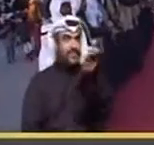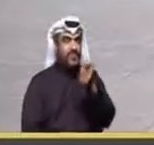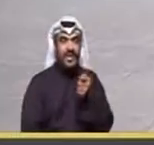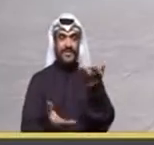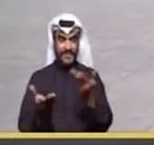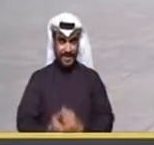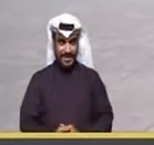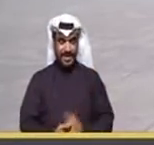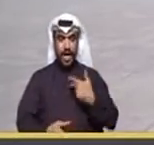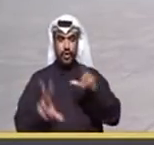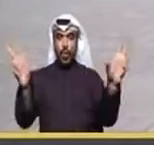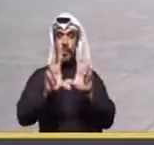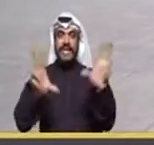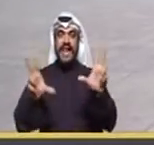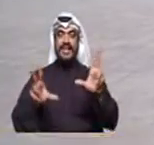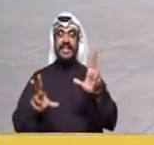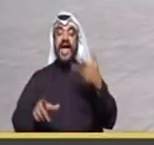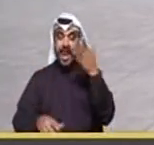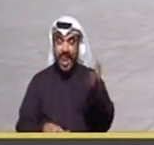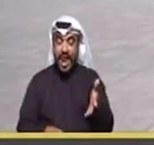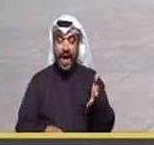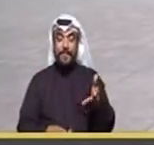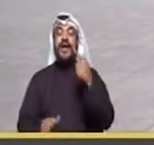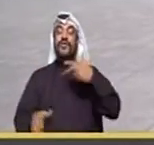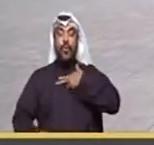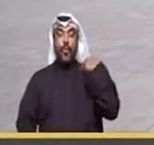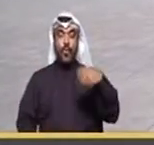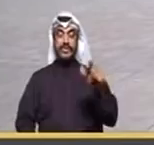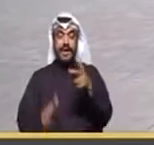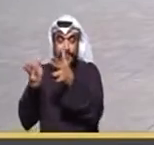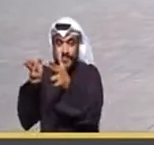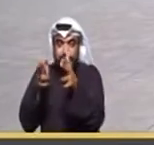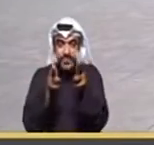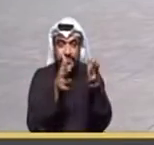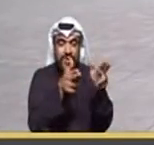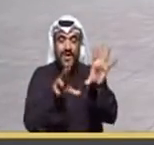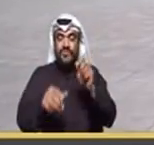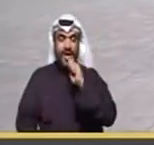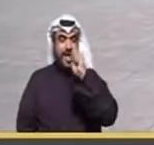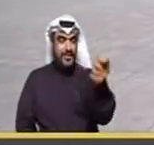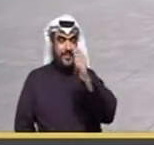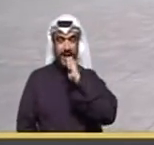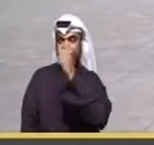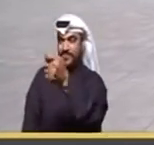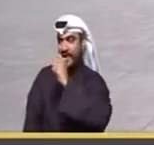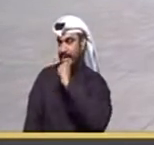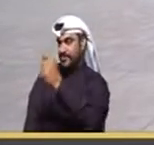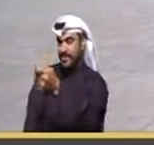المجتمع. وزارة الإعلام ترصد هالفرحة هذه الموجودة في دولة الكويت وتوصلها للمشاهد، سواء